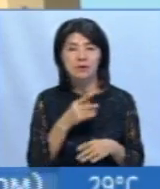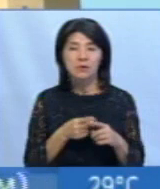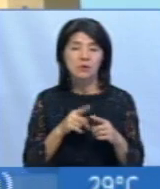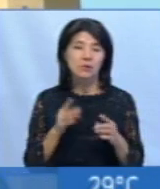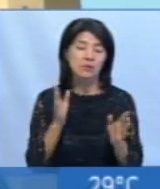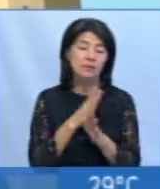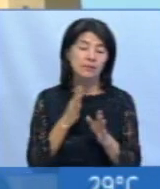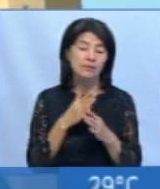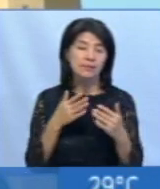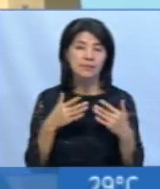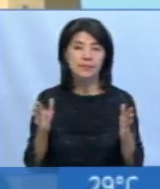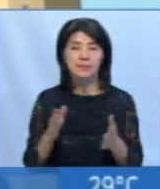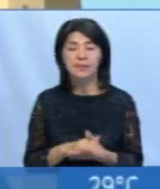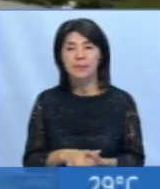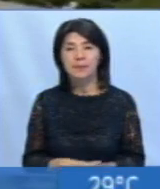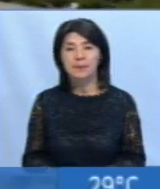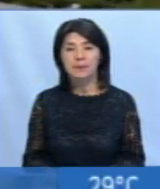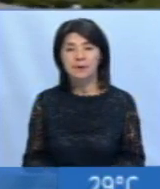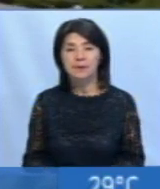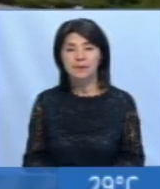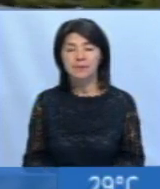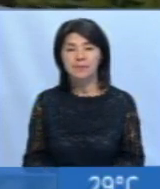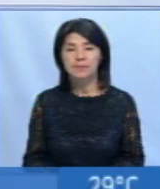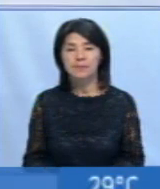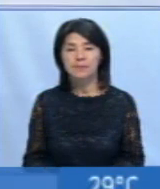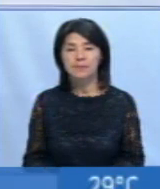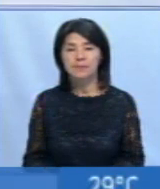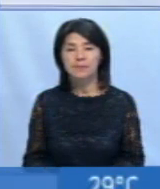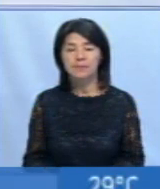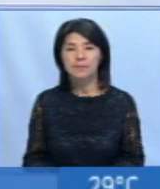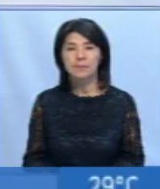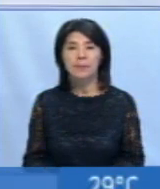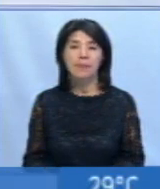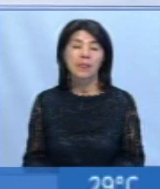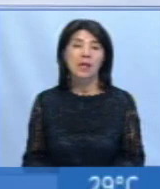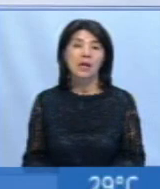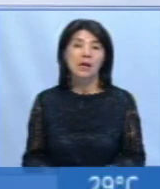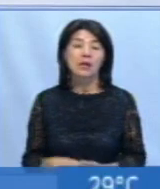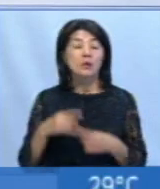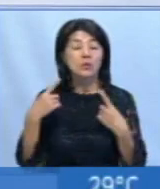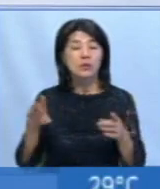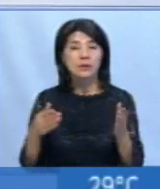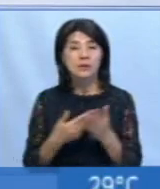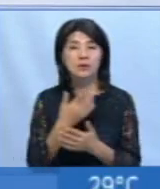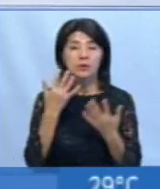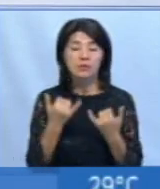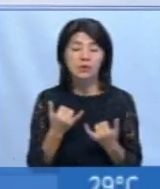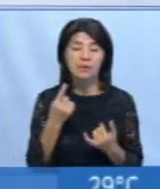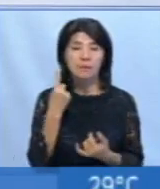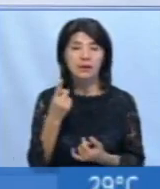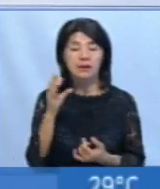воздухе и религиозных объектов. Сабин Рахимбай, Ертыс Ахпарат. К другим новостям. Сегодня, 1 сентября,